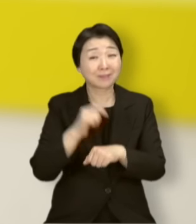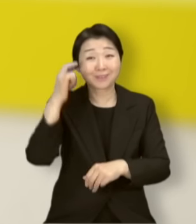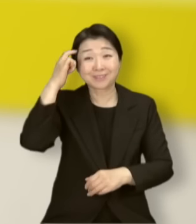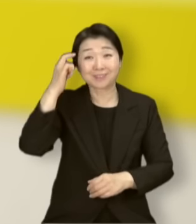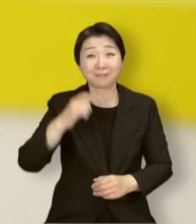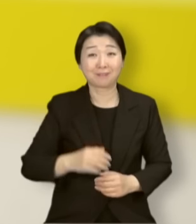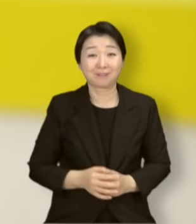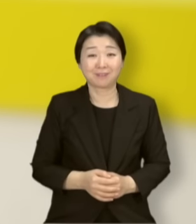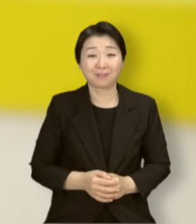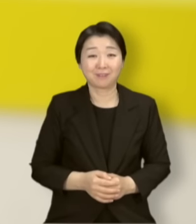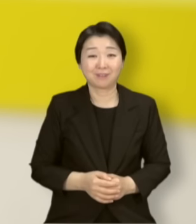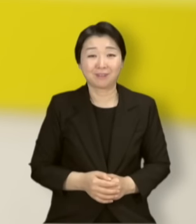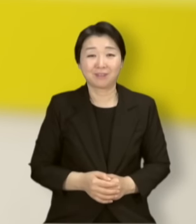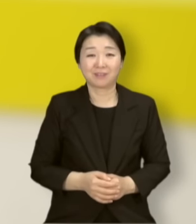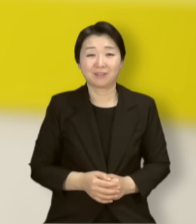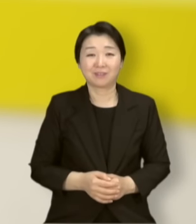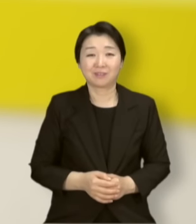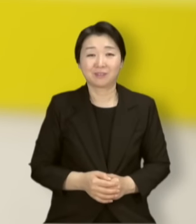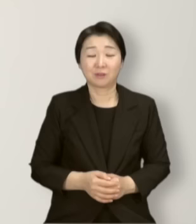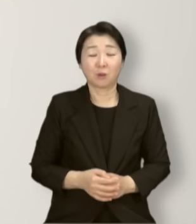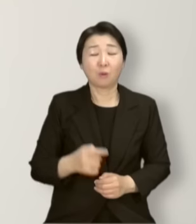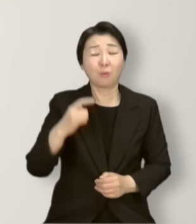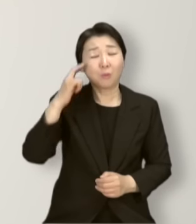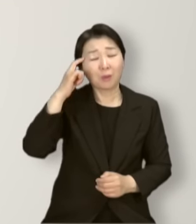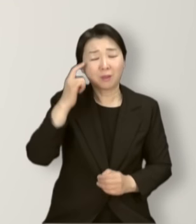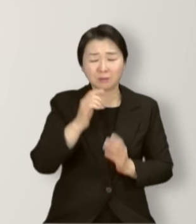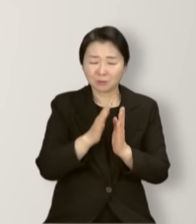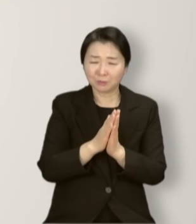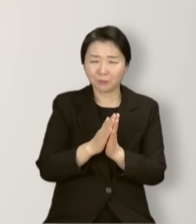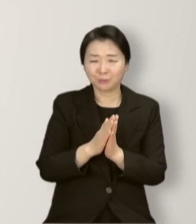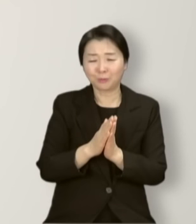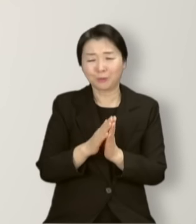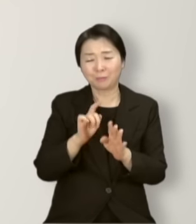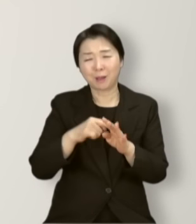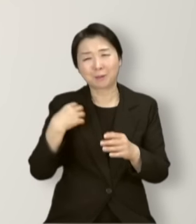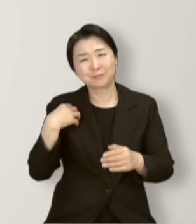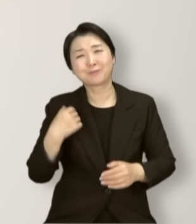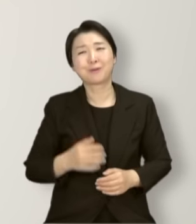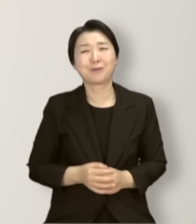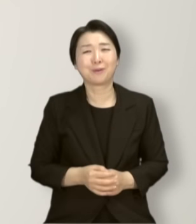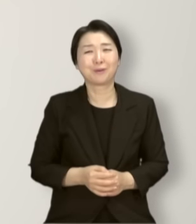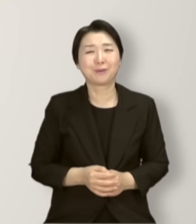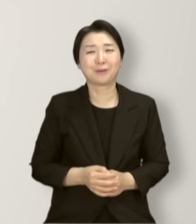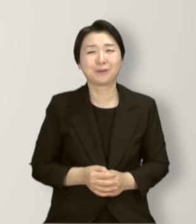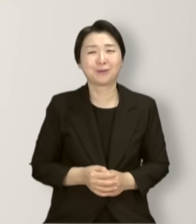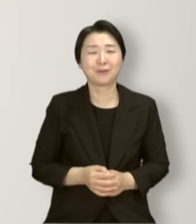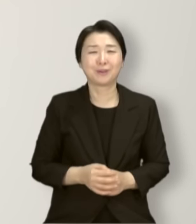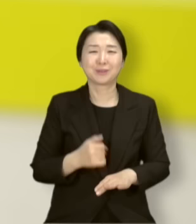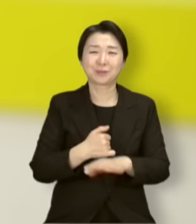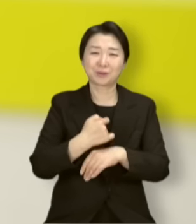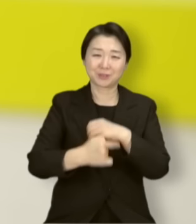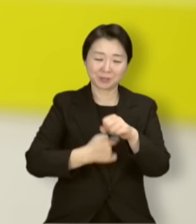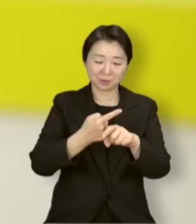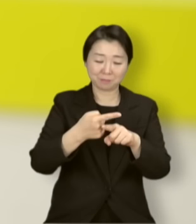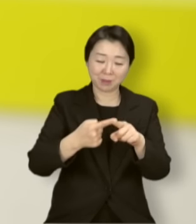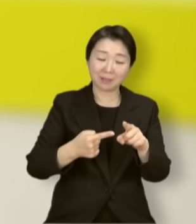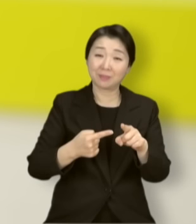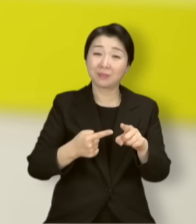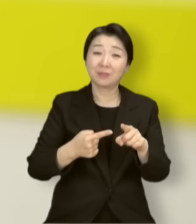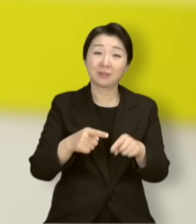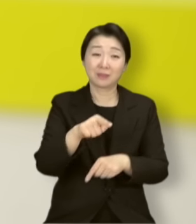싶은데 네. 근데 그날 그렇게 되고 말았지요. 자꾸 이렇게 숙제를 주시네요. 예. 총장님한테. 그래가지고 한 1년 반